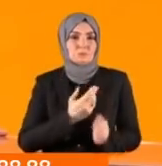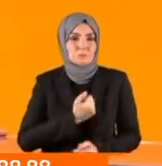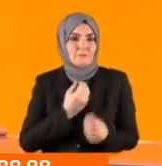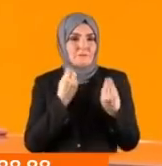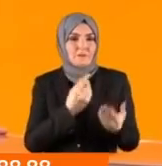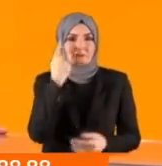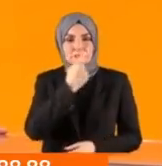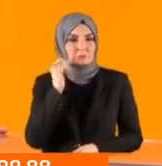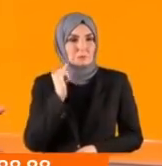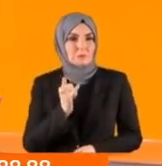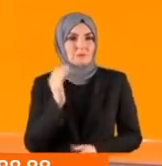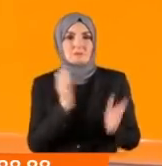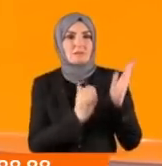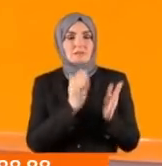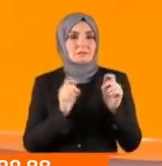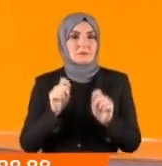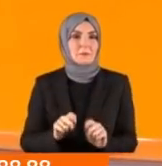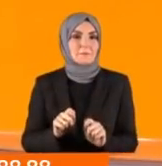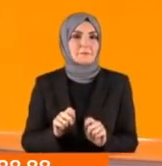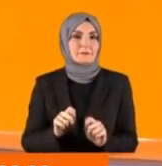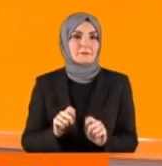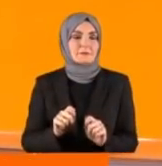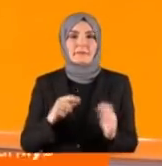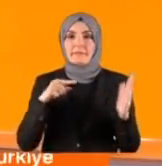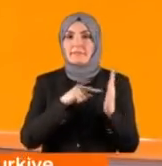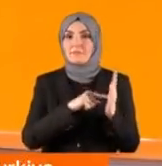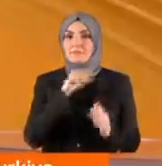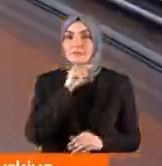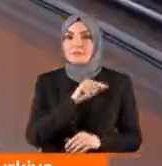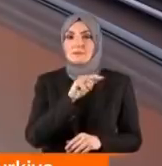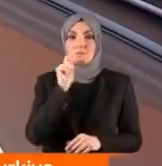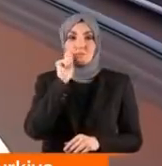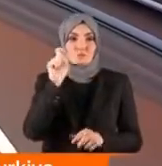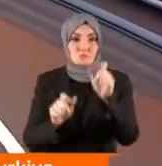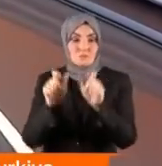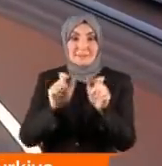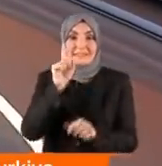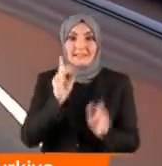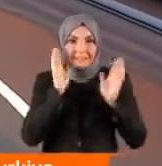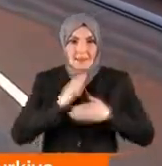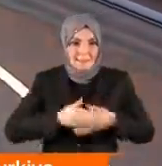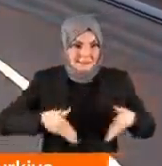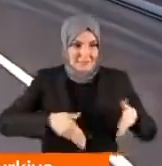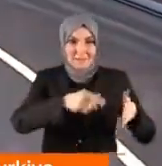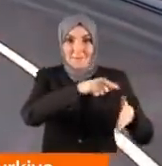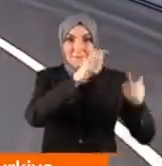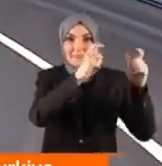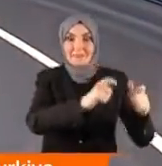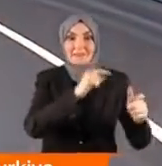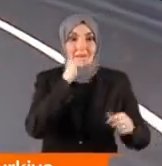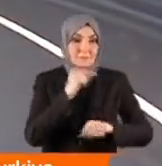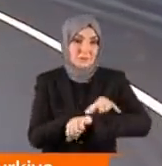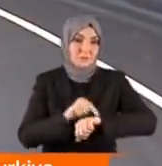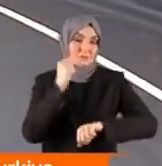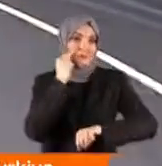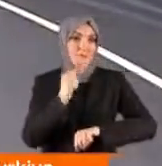çirkin Bir saldırının baş rolünü üstlendi ve Hedef Müslümanların ilk kıblesi kırmızı çizgisi